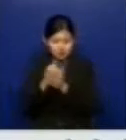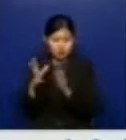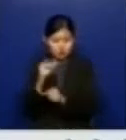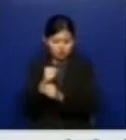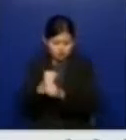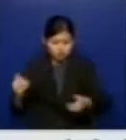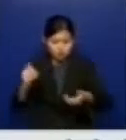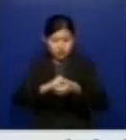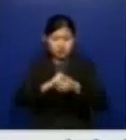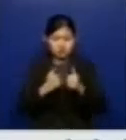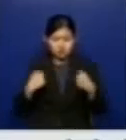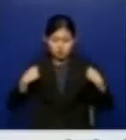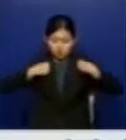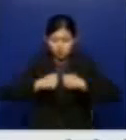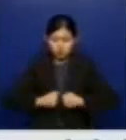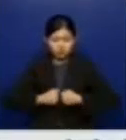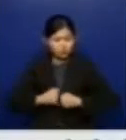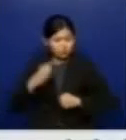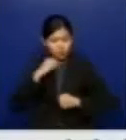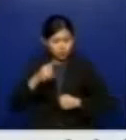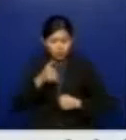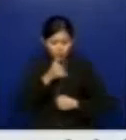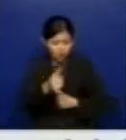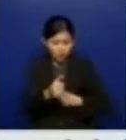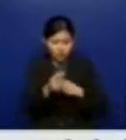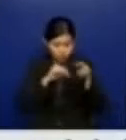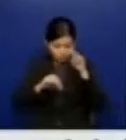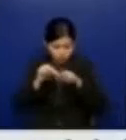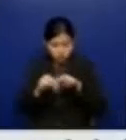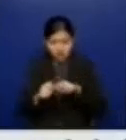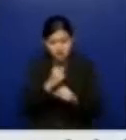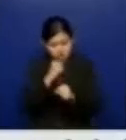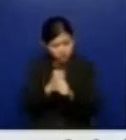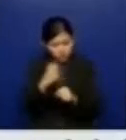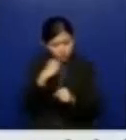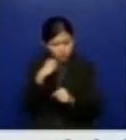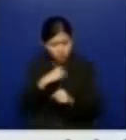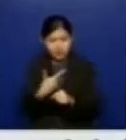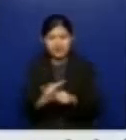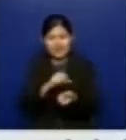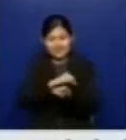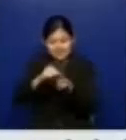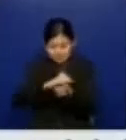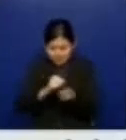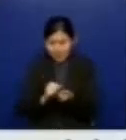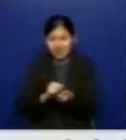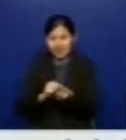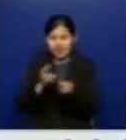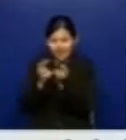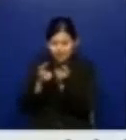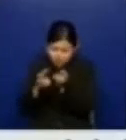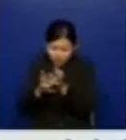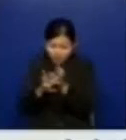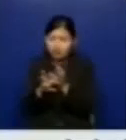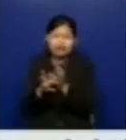วันนี้แต่งชุดออกจากบ้านทุกวันนะครับค่าซักผ้าเนี่ยค่าผงซักฟอกยังไม่